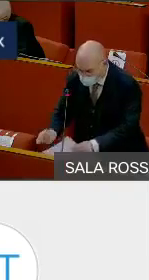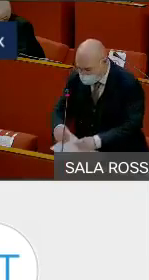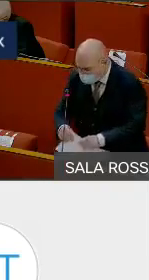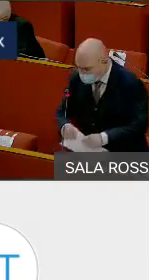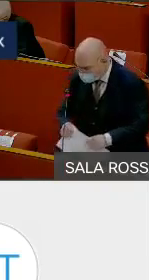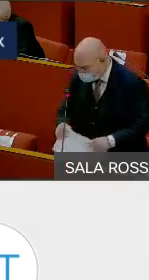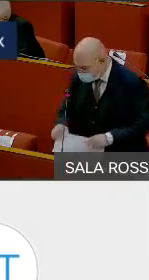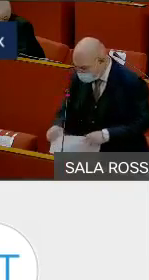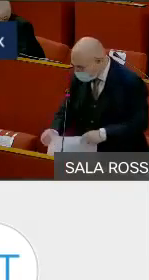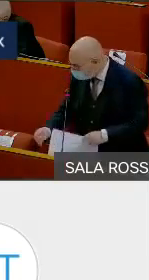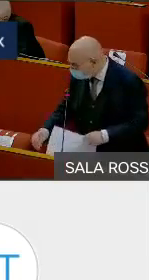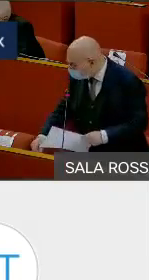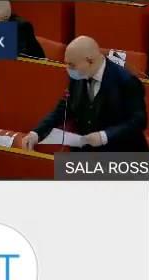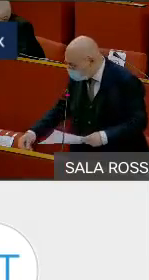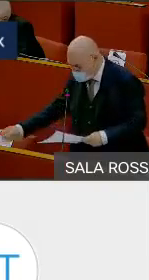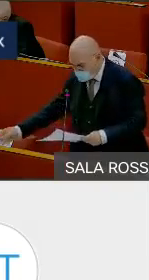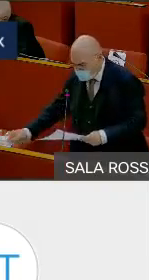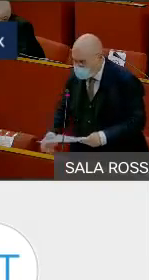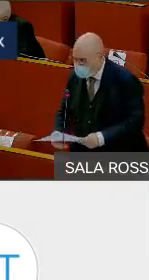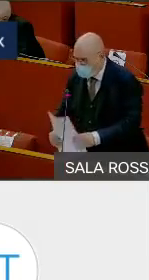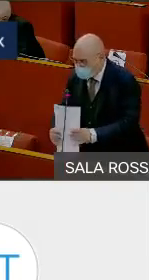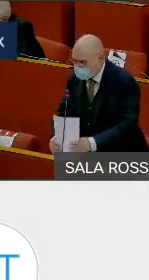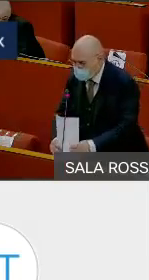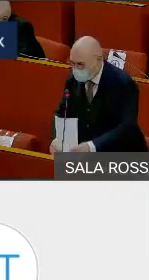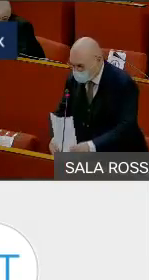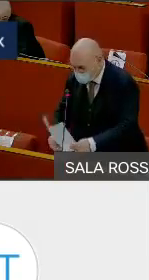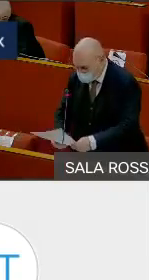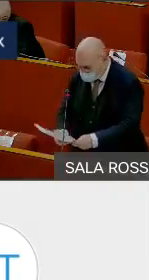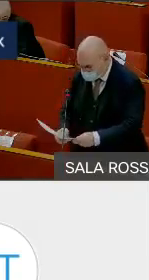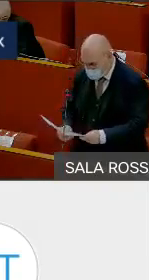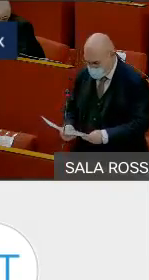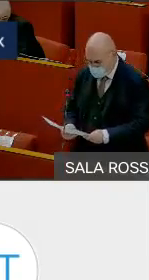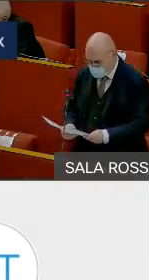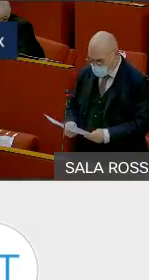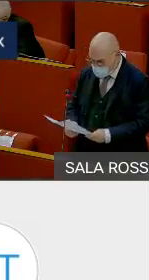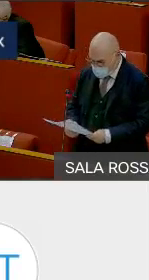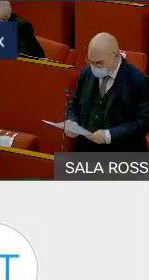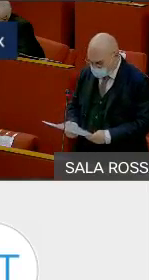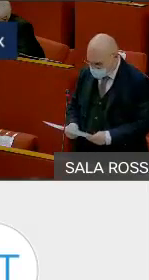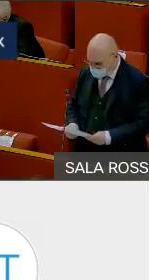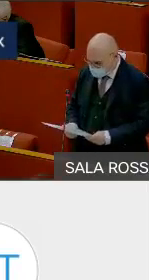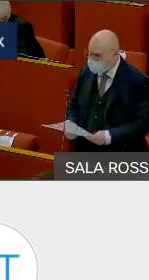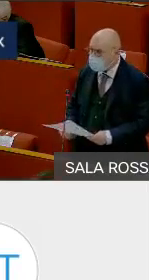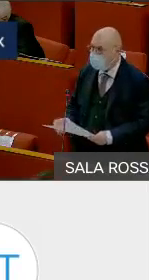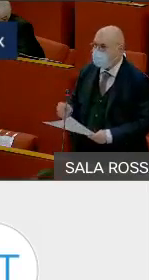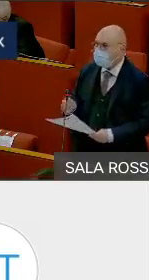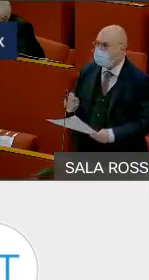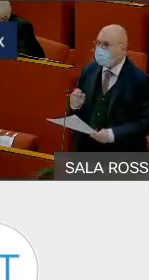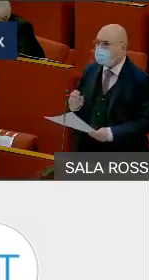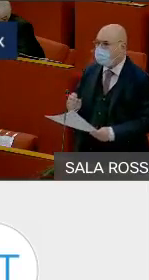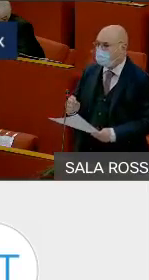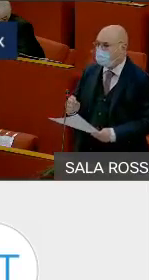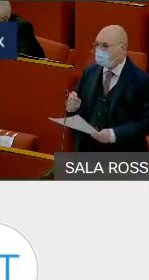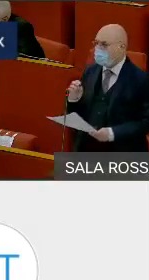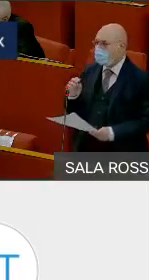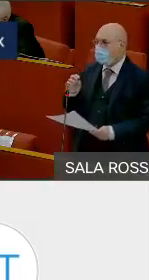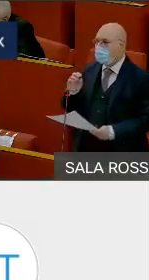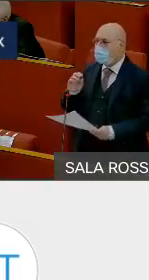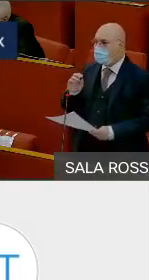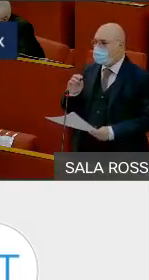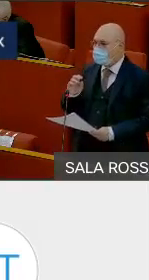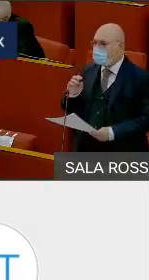anche se emiliano cassati 2 io vorrei che ci fosse un in qualche modo